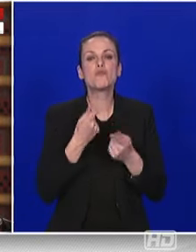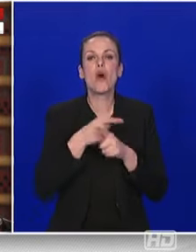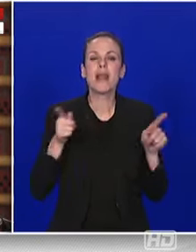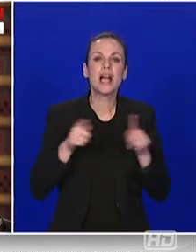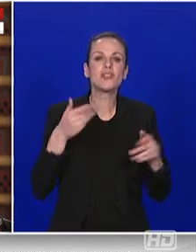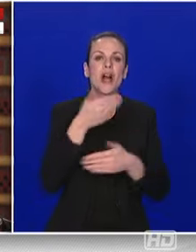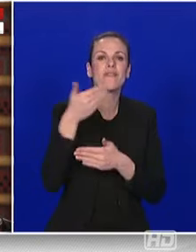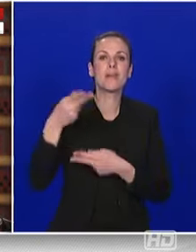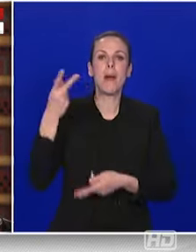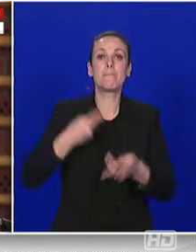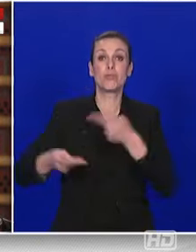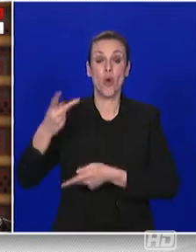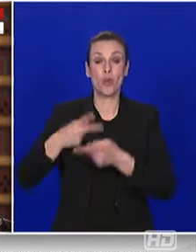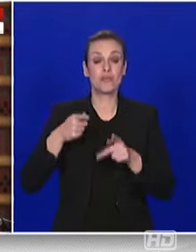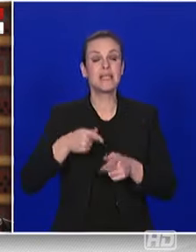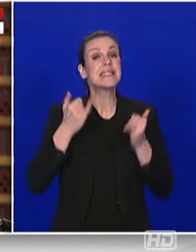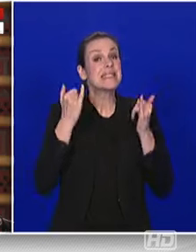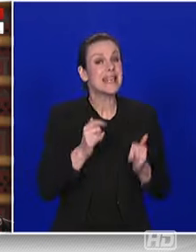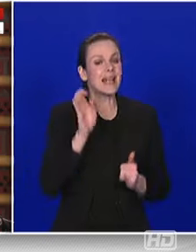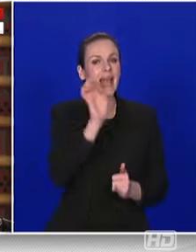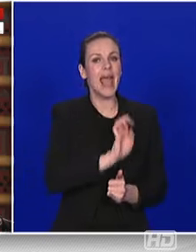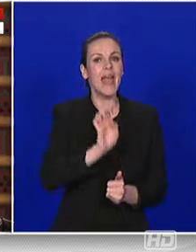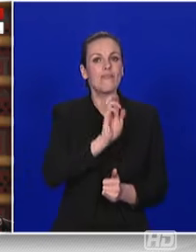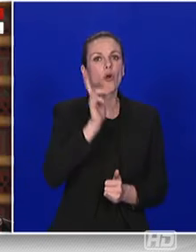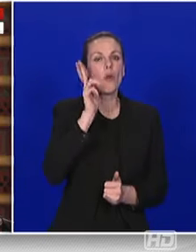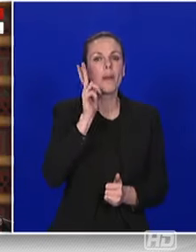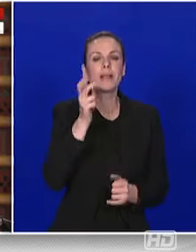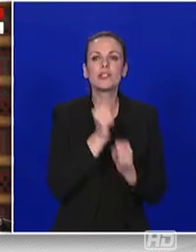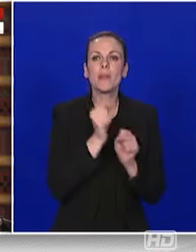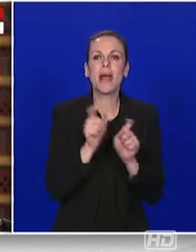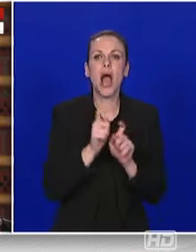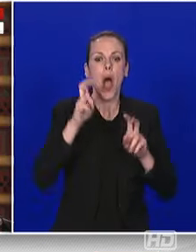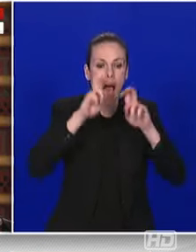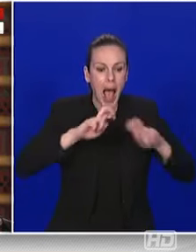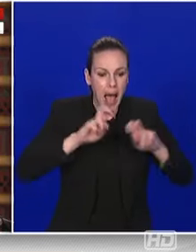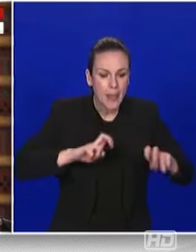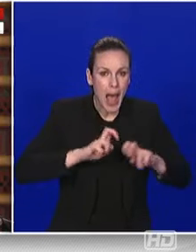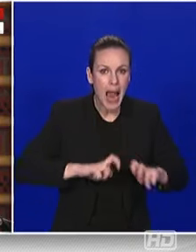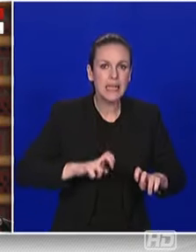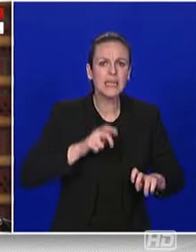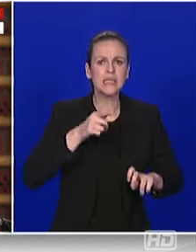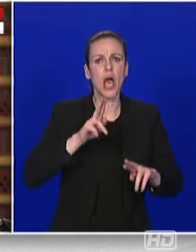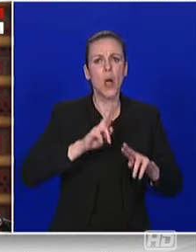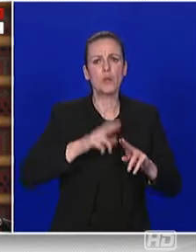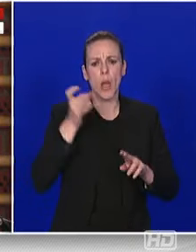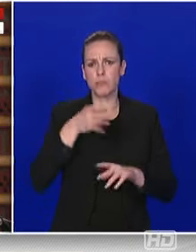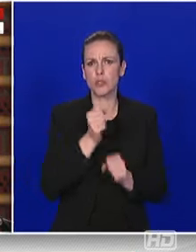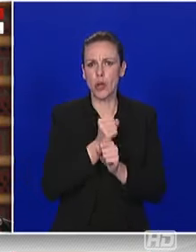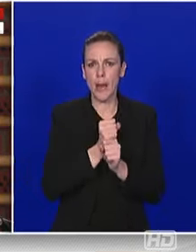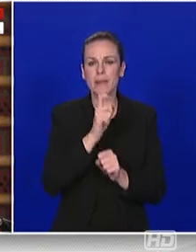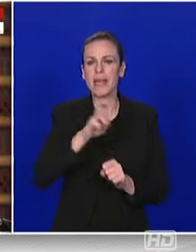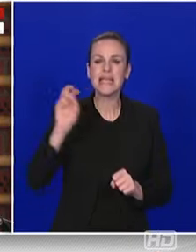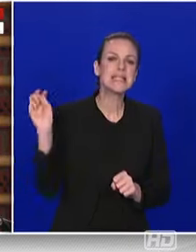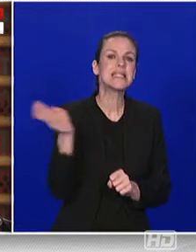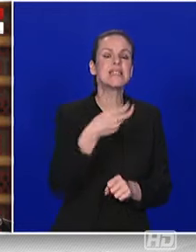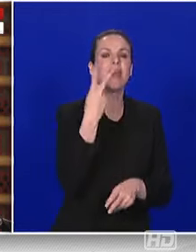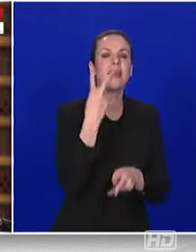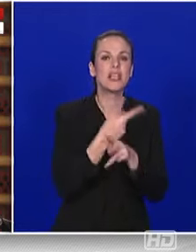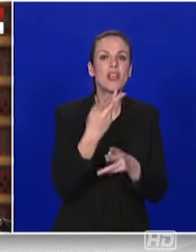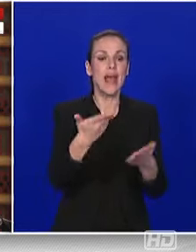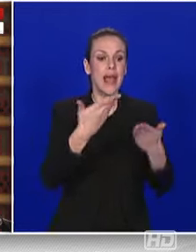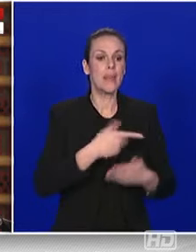je tu i Europa želi napraviti jednu analizu koja će biti vrlo brzo napravljena da sve zemlje dostave informacije o